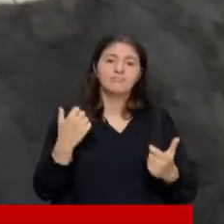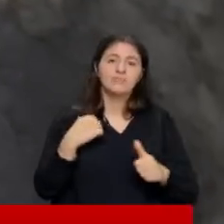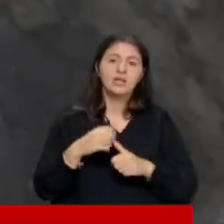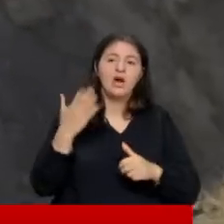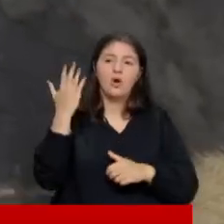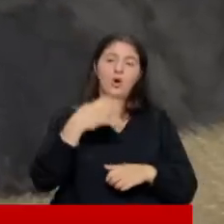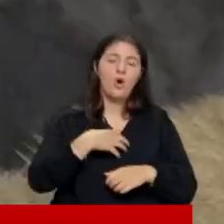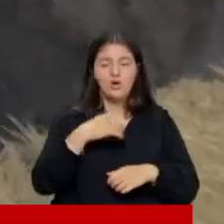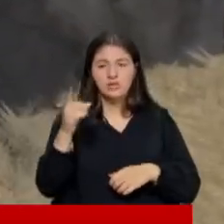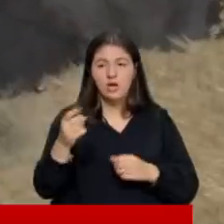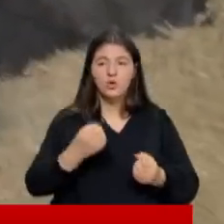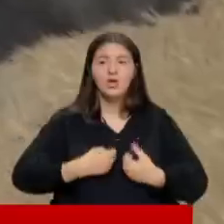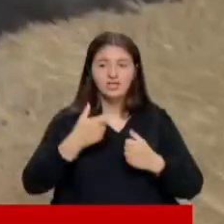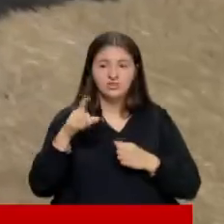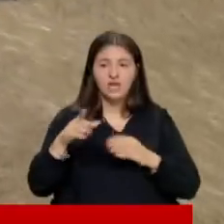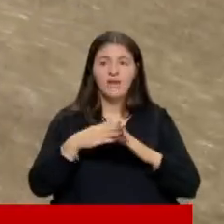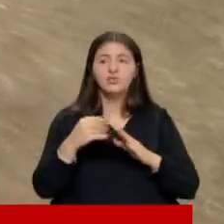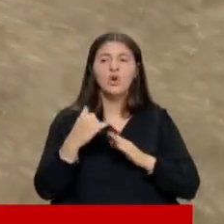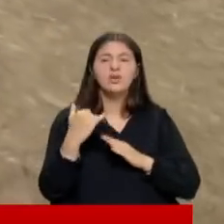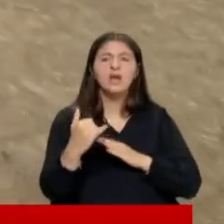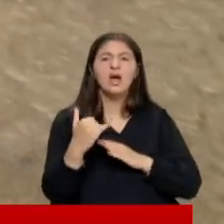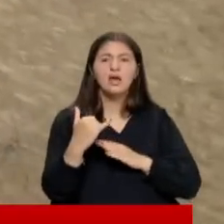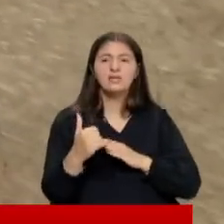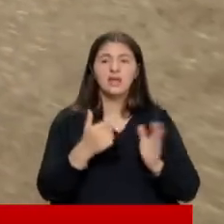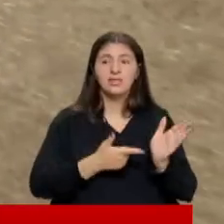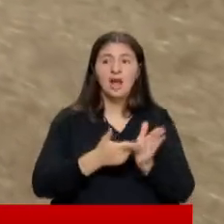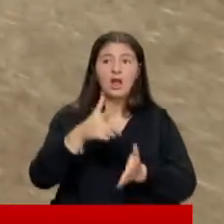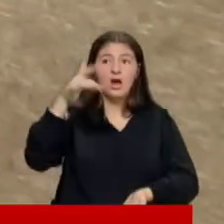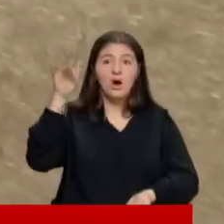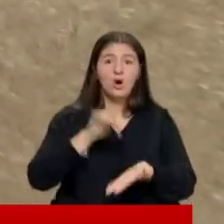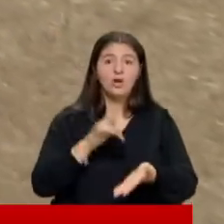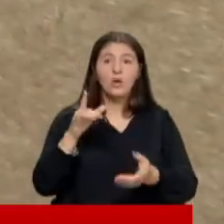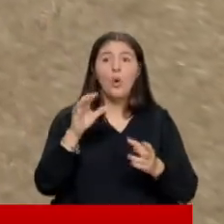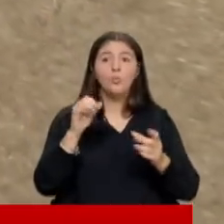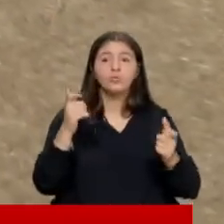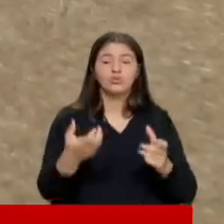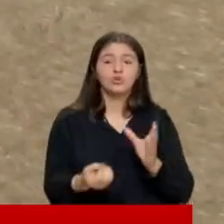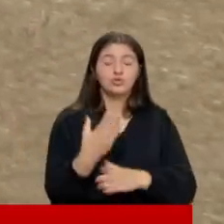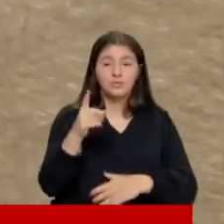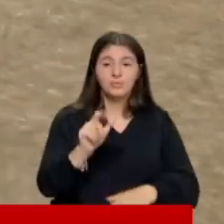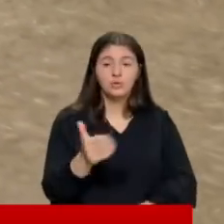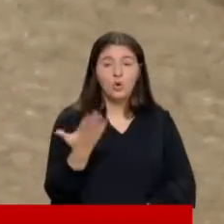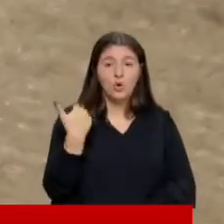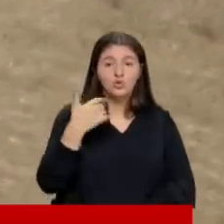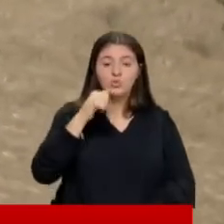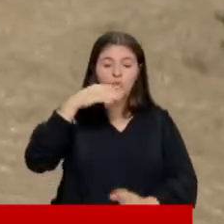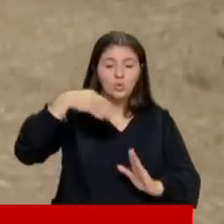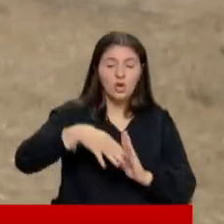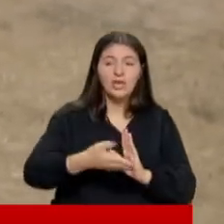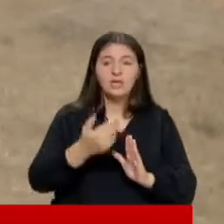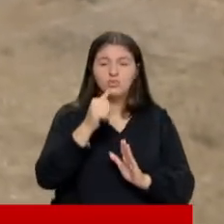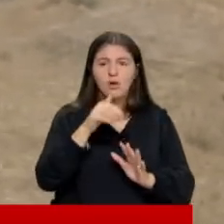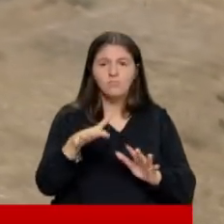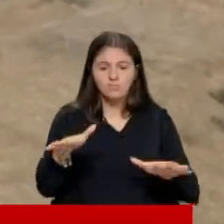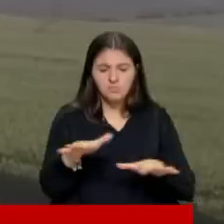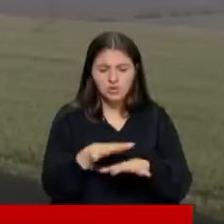Karapınar üretici Fatih şıkın evinin çok yakınında tarlasının ortasında Obruk oluştu bir gün önce kuyudan gelen suyun